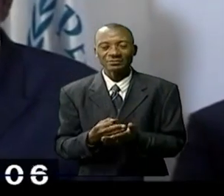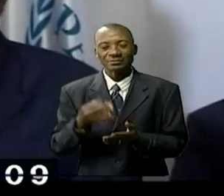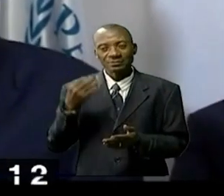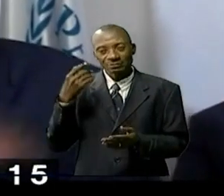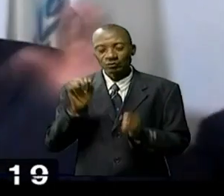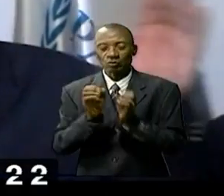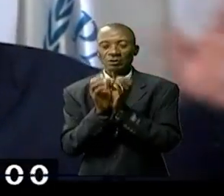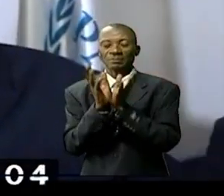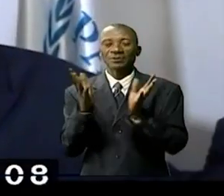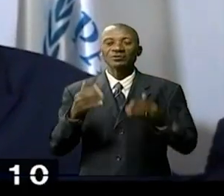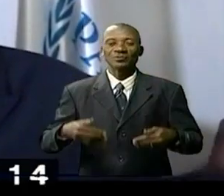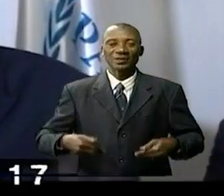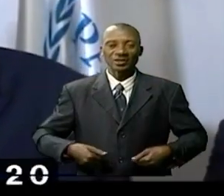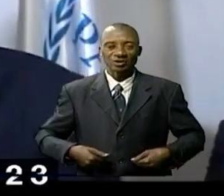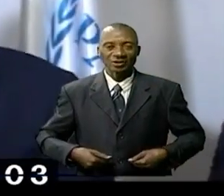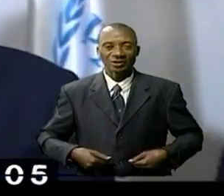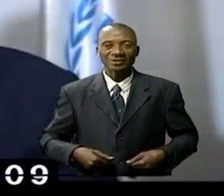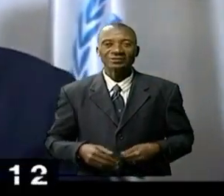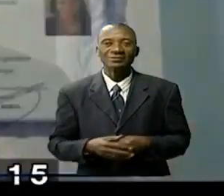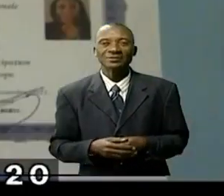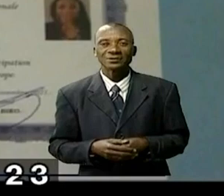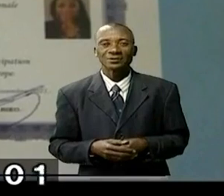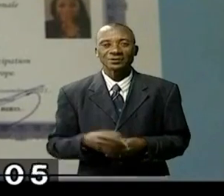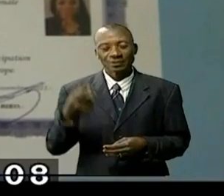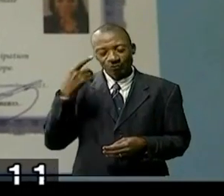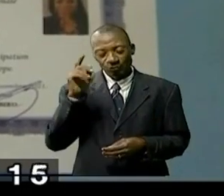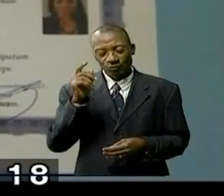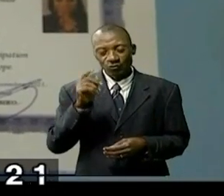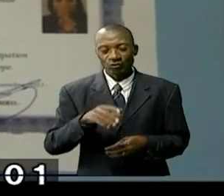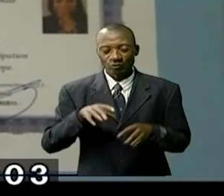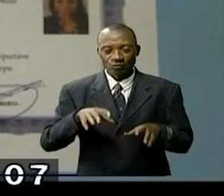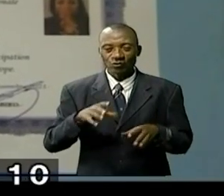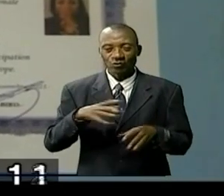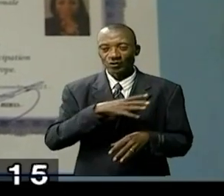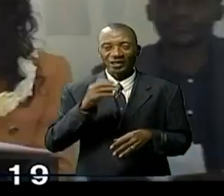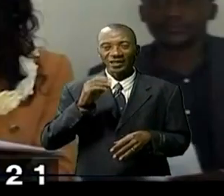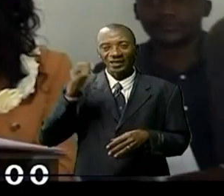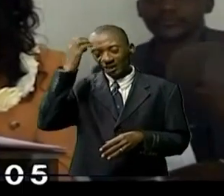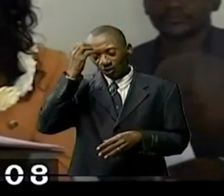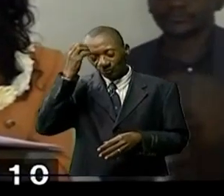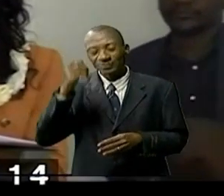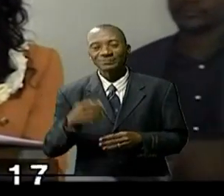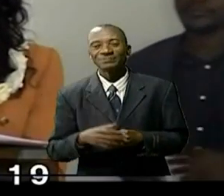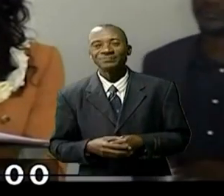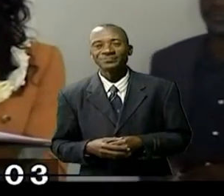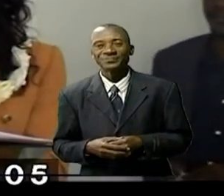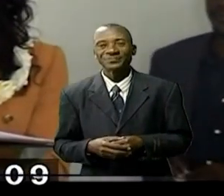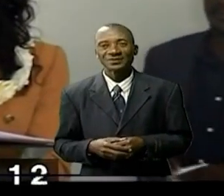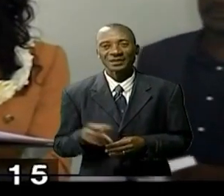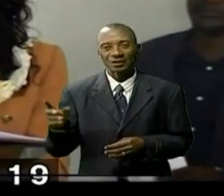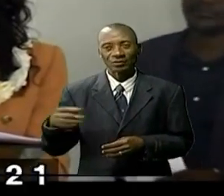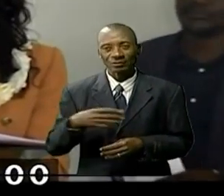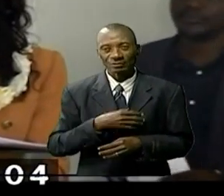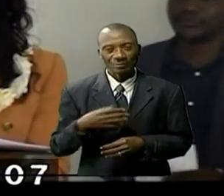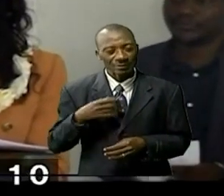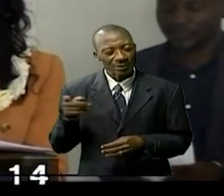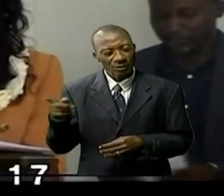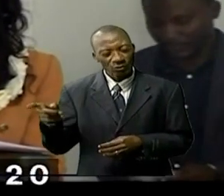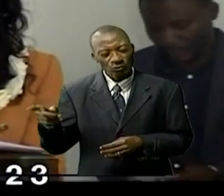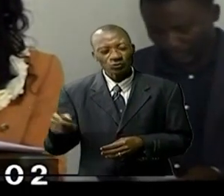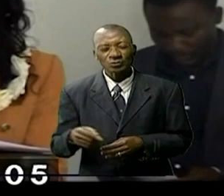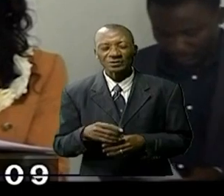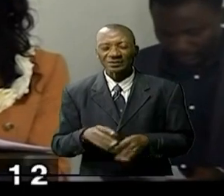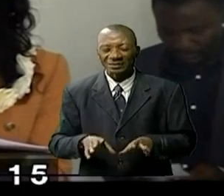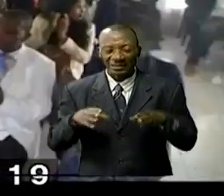entre l'afrique et l'europe très émue la lauréate du jour qui a pris la mesure du titre lui décerner